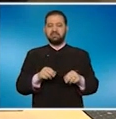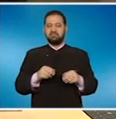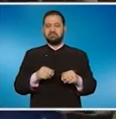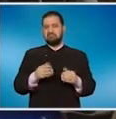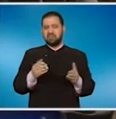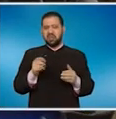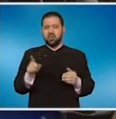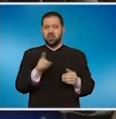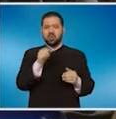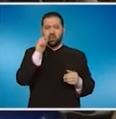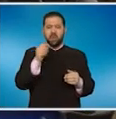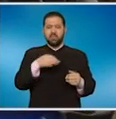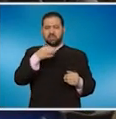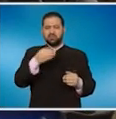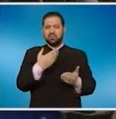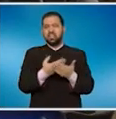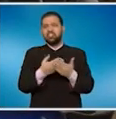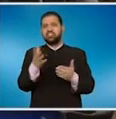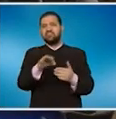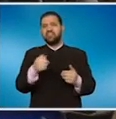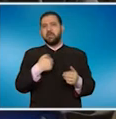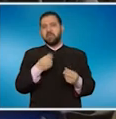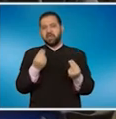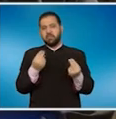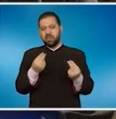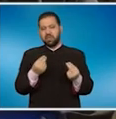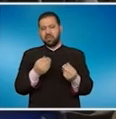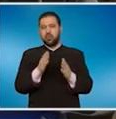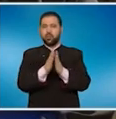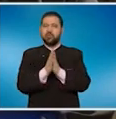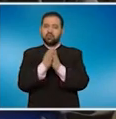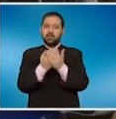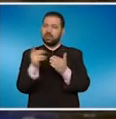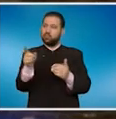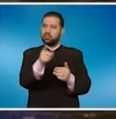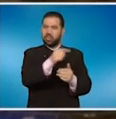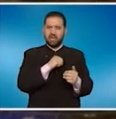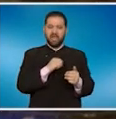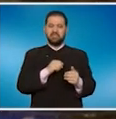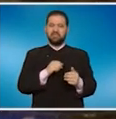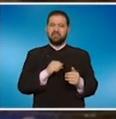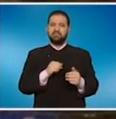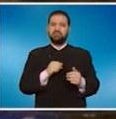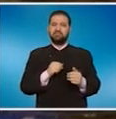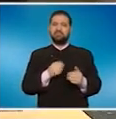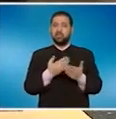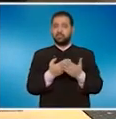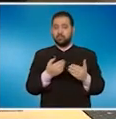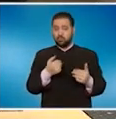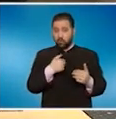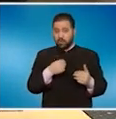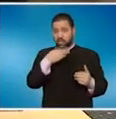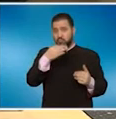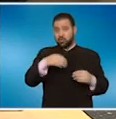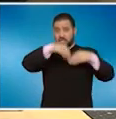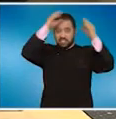să-mi fie bine mie, familie, copil și atât, și este rugăciune pentru ceilalți în bună măsură. Pentru toți ceilalți. Pentru toți ceilalți și pentru